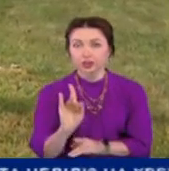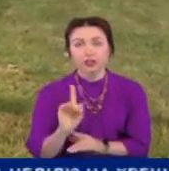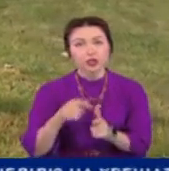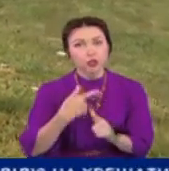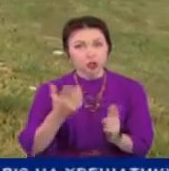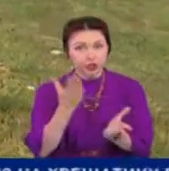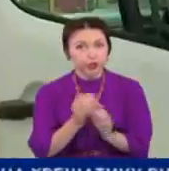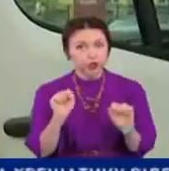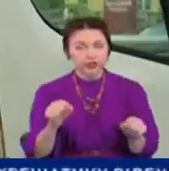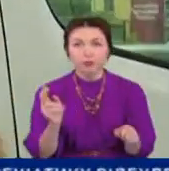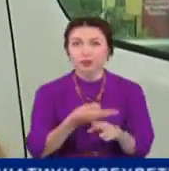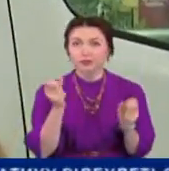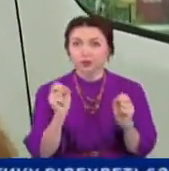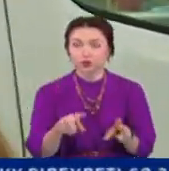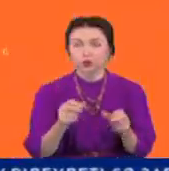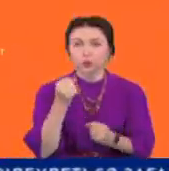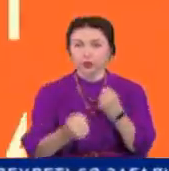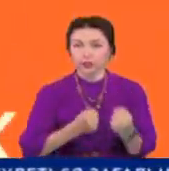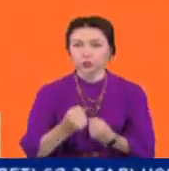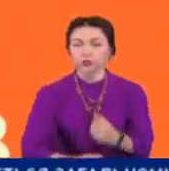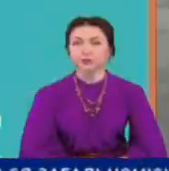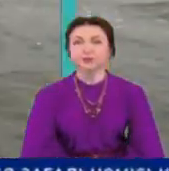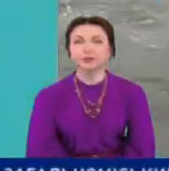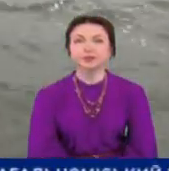на безпечну поїздку?